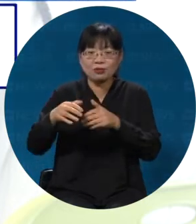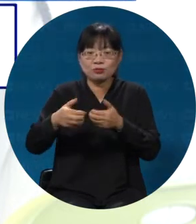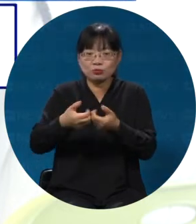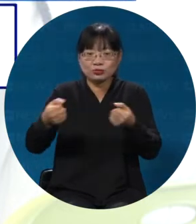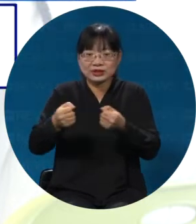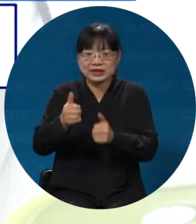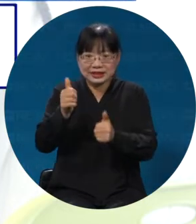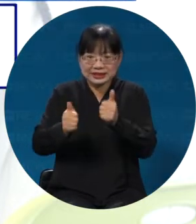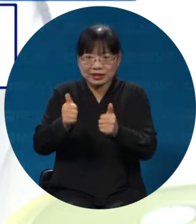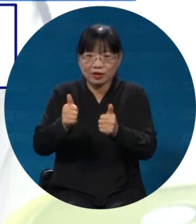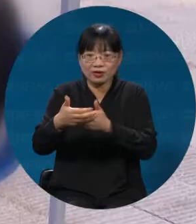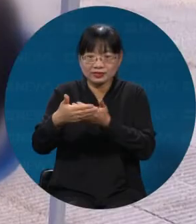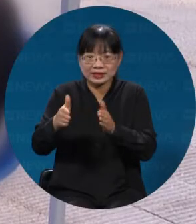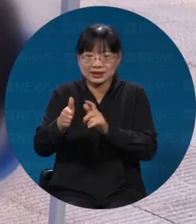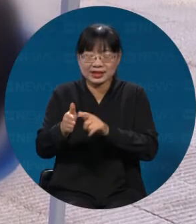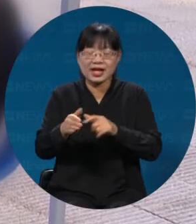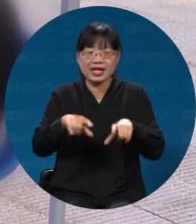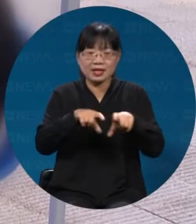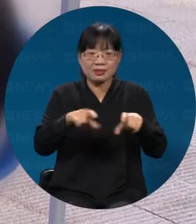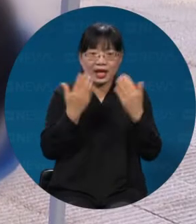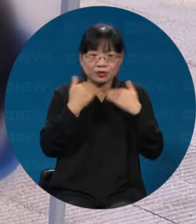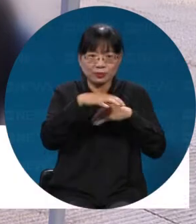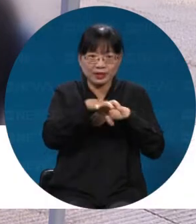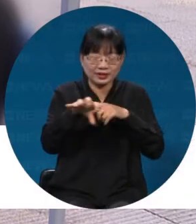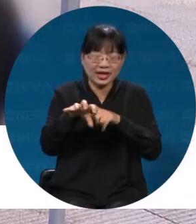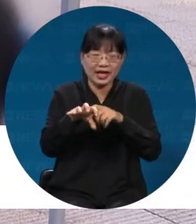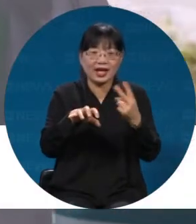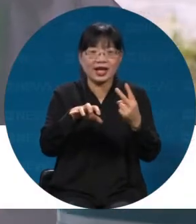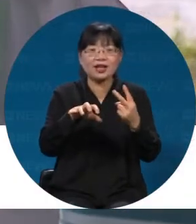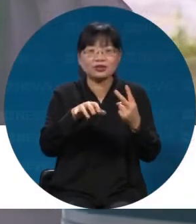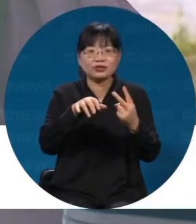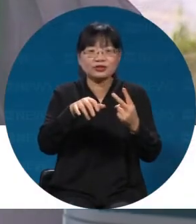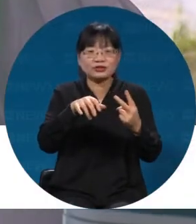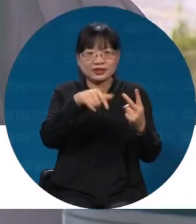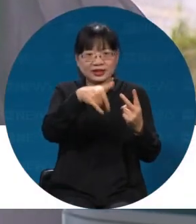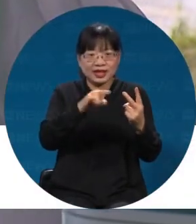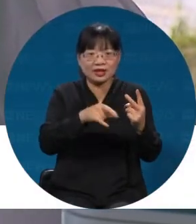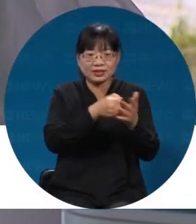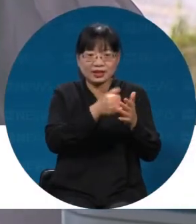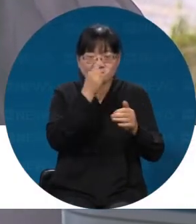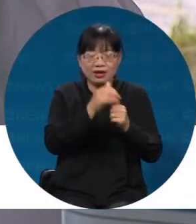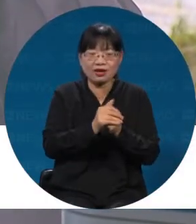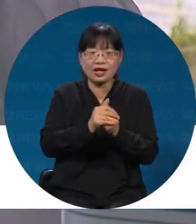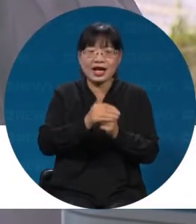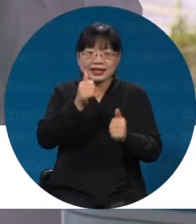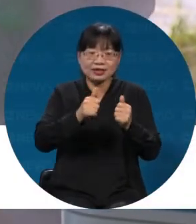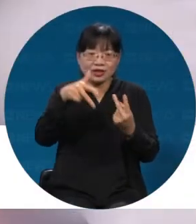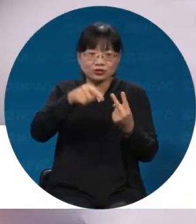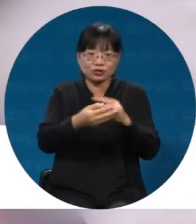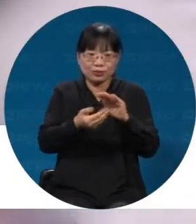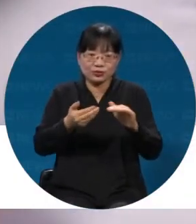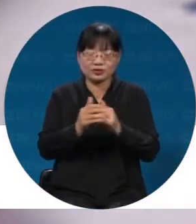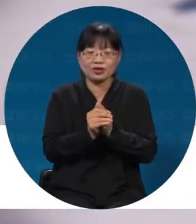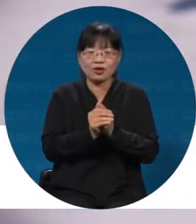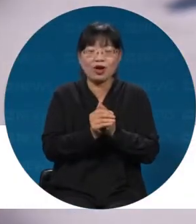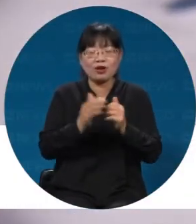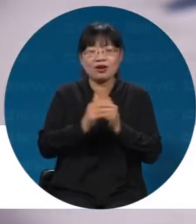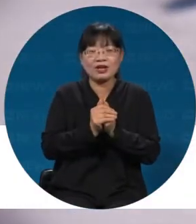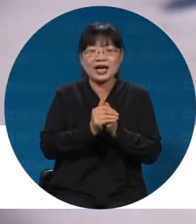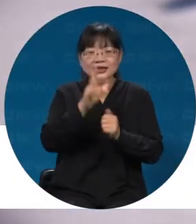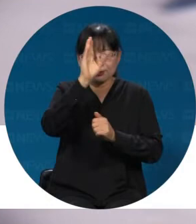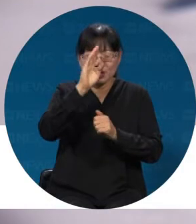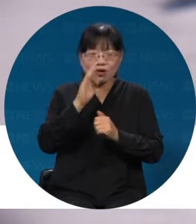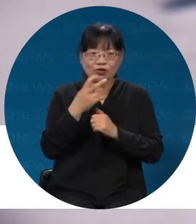2개 이상 설치합니다 교육부는 시험 2주 전부터 질병관리청과 함께 공동 상황반을 꾸리고